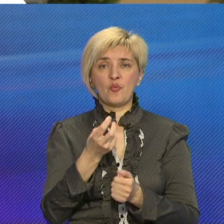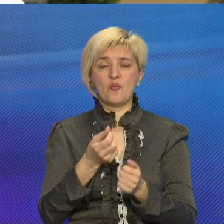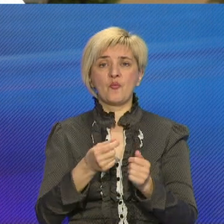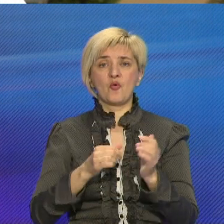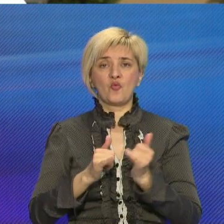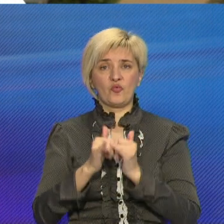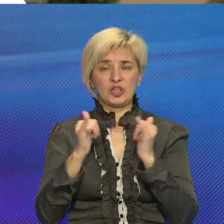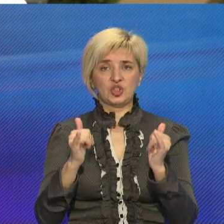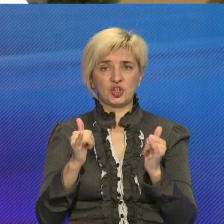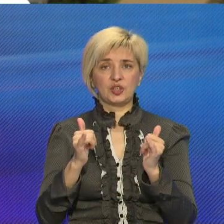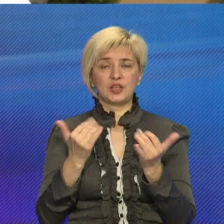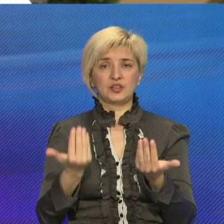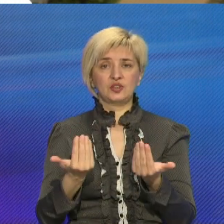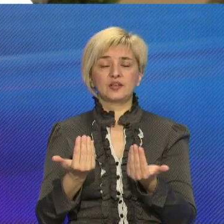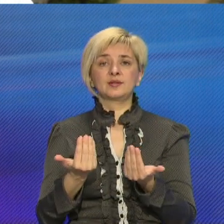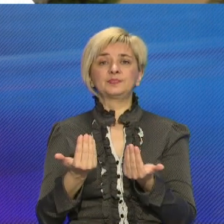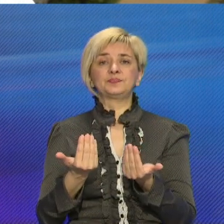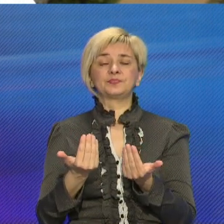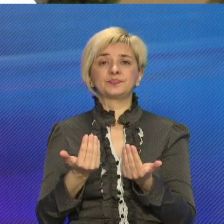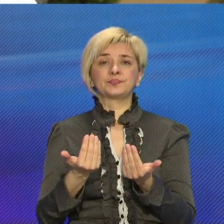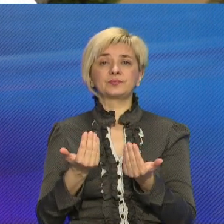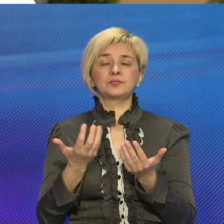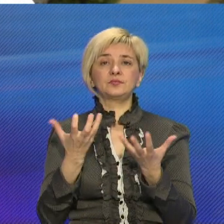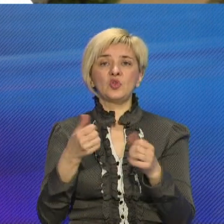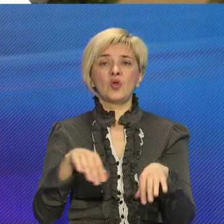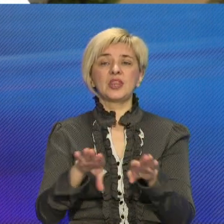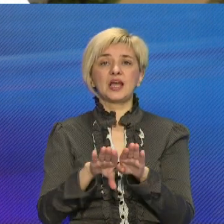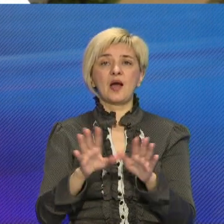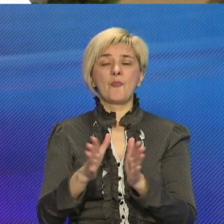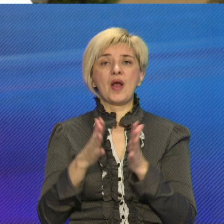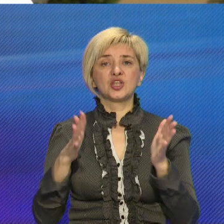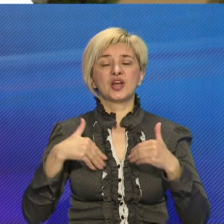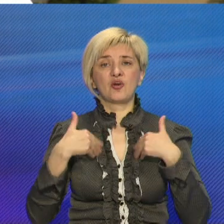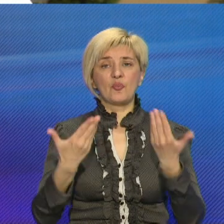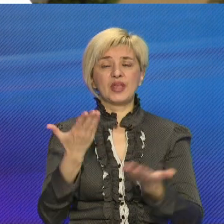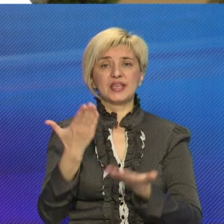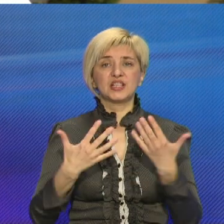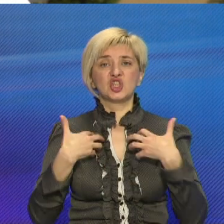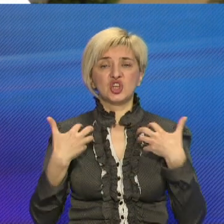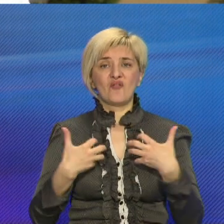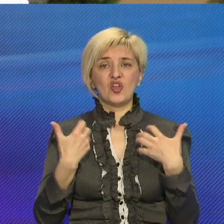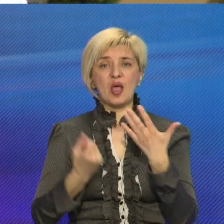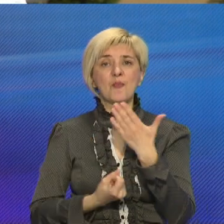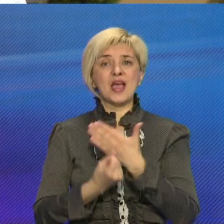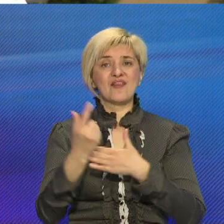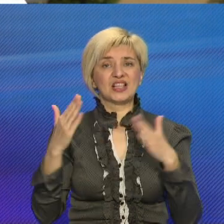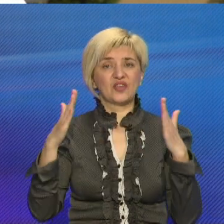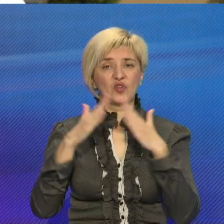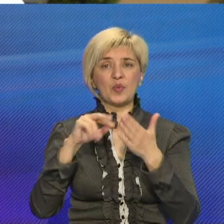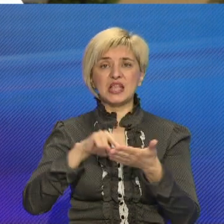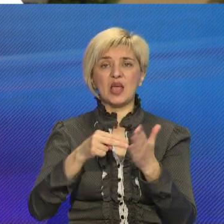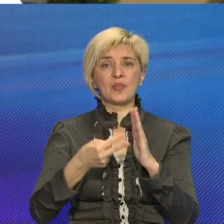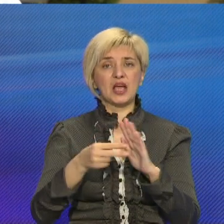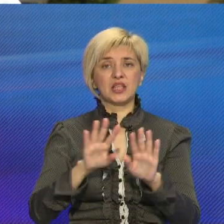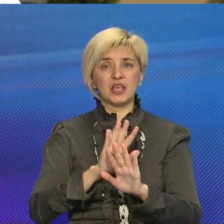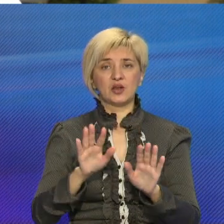подъем и рост. Поэтому еще такая большая рекомендация, если животное все-таки появляется в доме и не планируется его